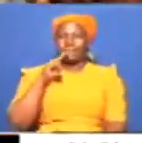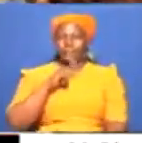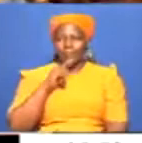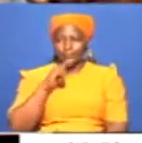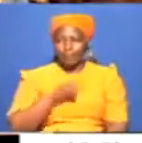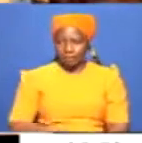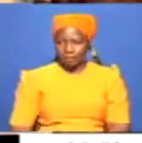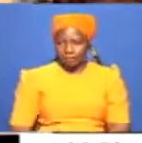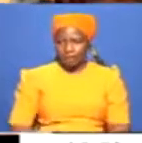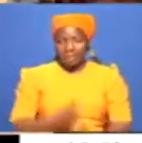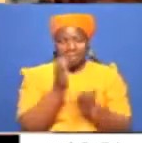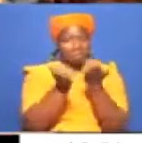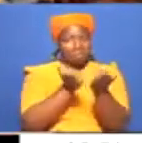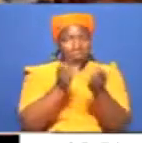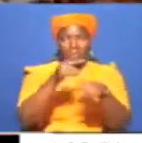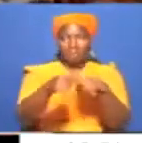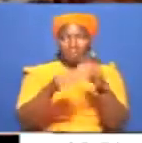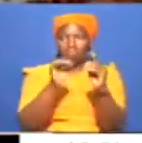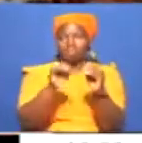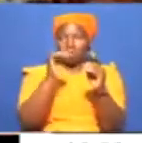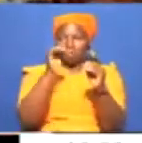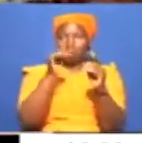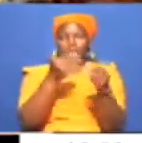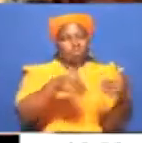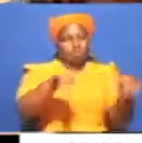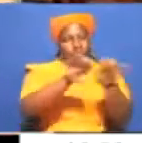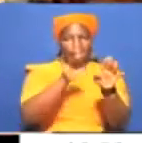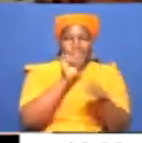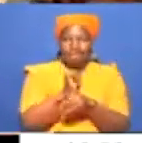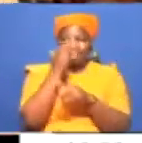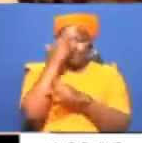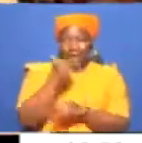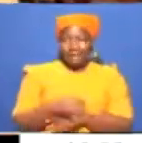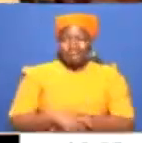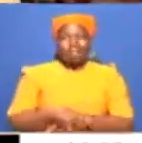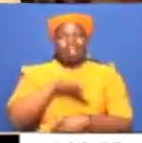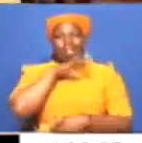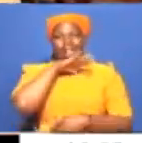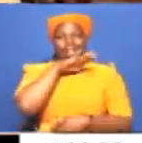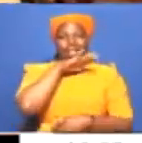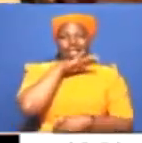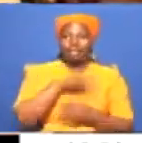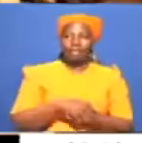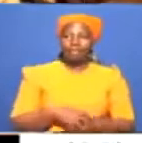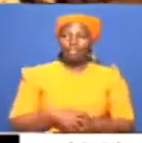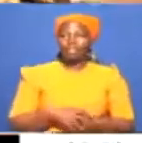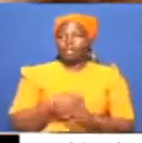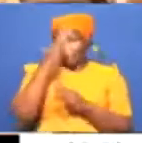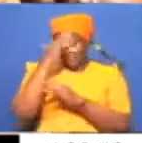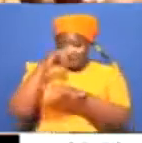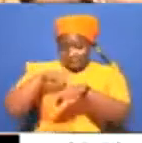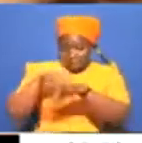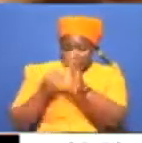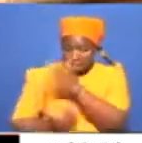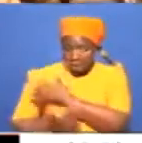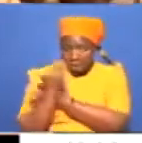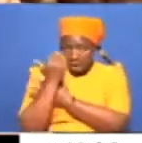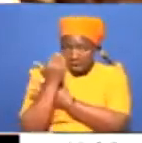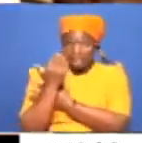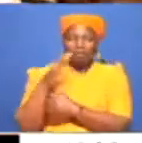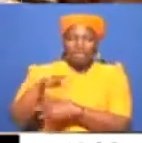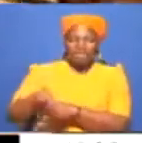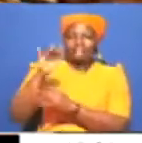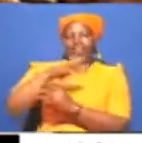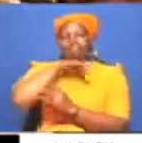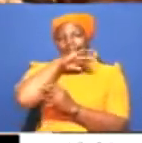hapa. Imefungwa. Kwa fumbi. Juu ya fumbi. Juu asubuhi ukiamuka, diyo hiyo fumbi. Hii